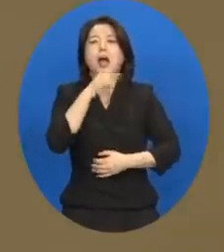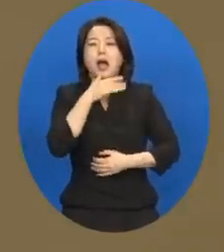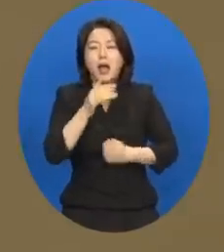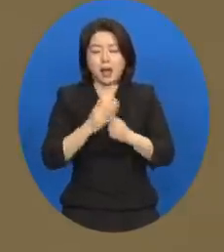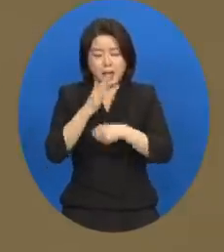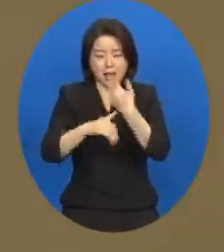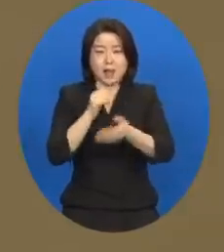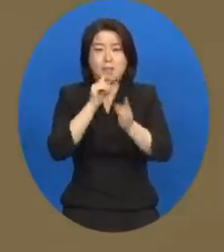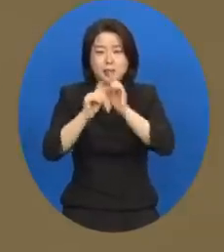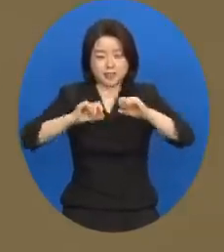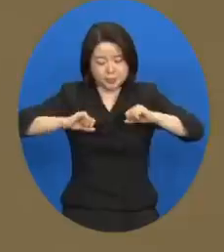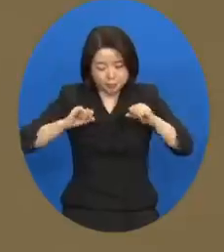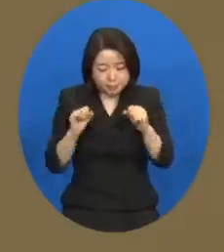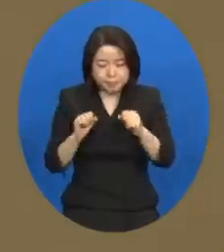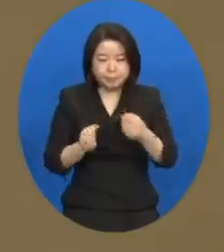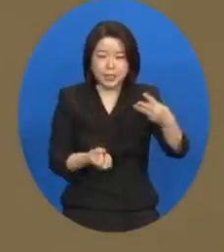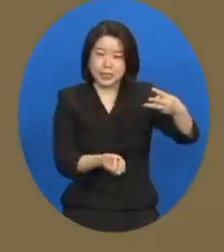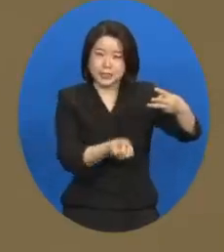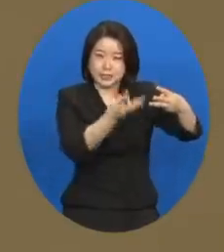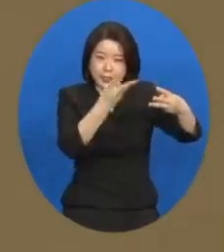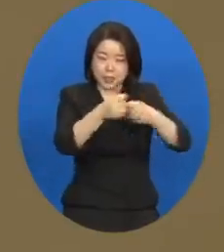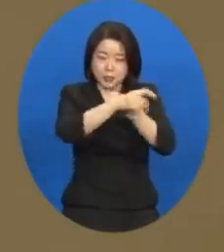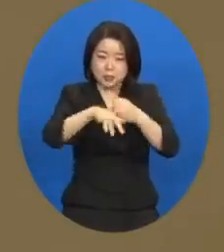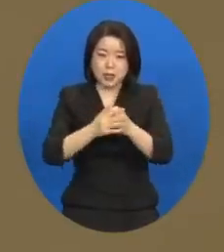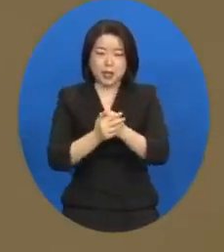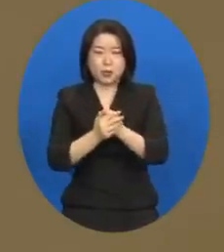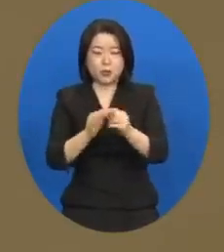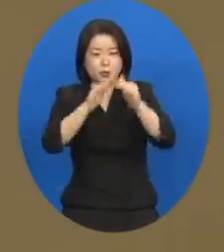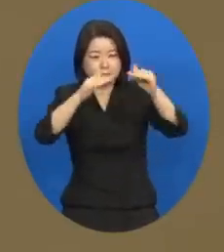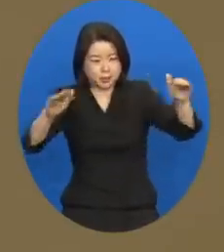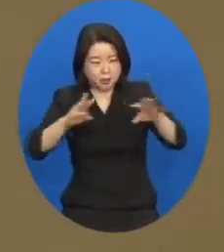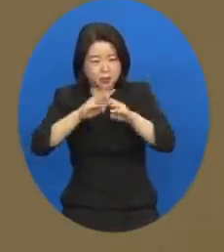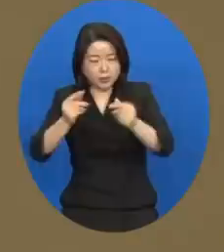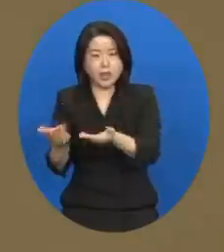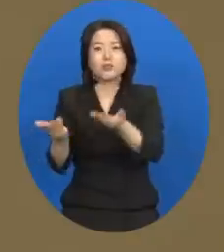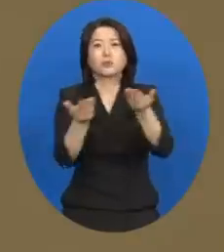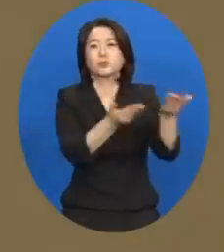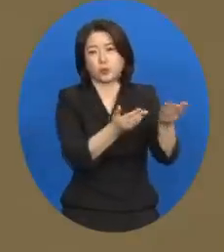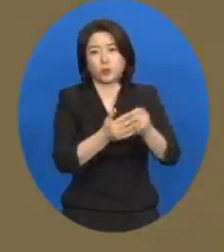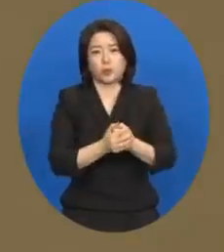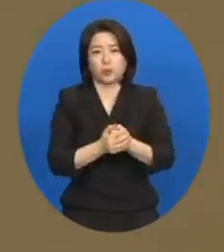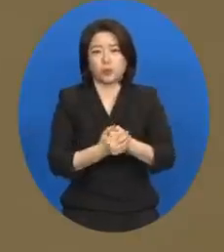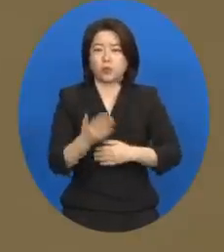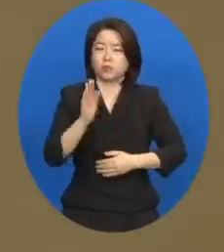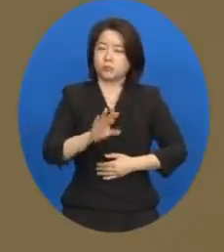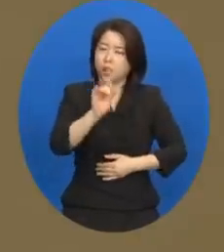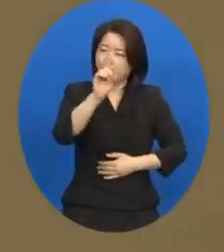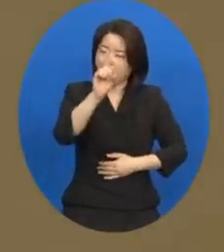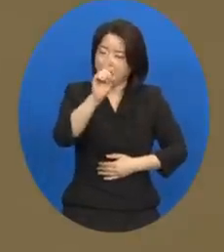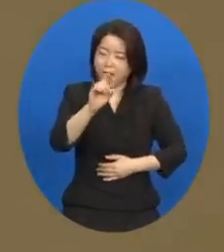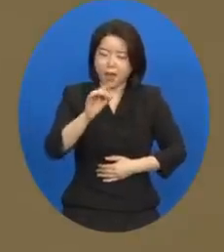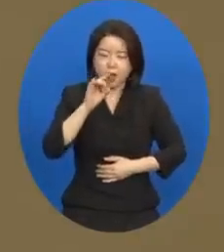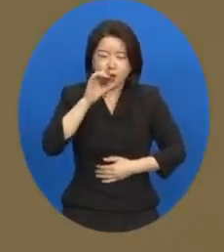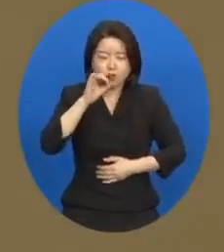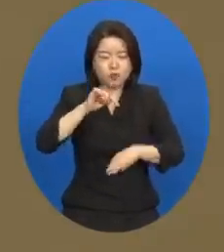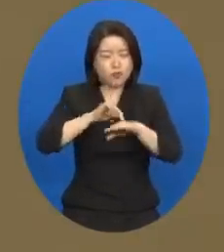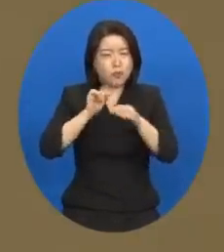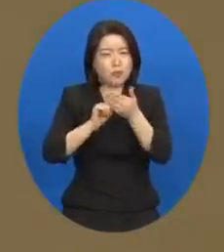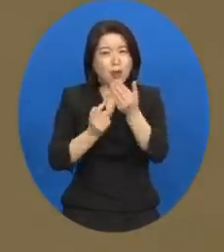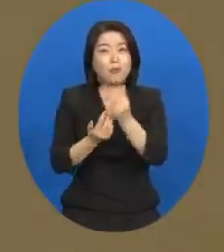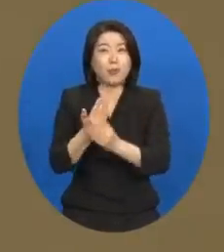레위 지파에게 성읍과 땅을 내어주게 됩니다. 근데 한 가지 궁금한 마음이 듭니다.